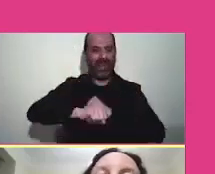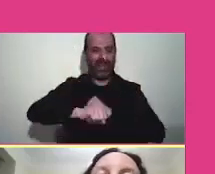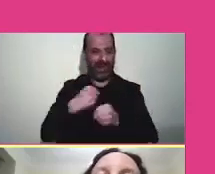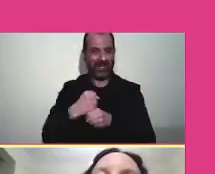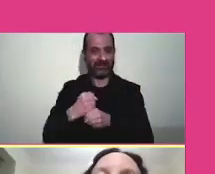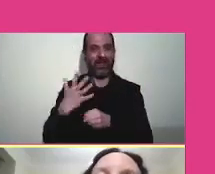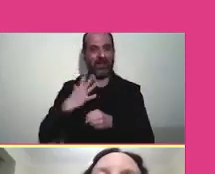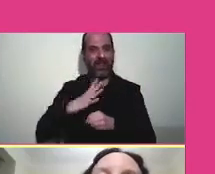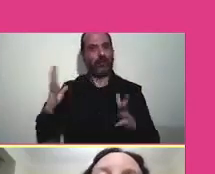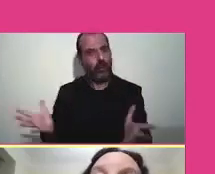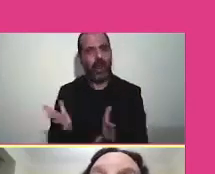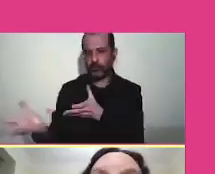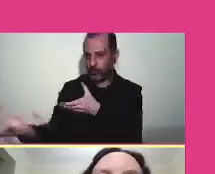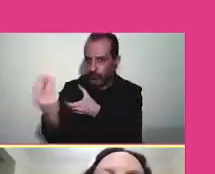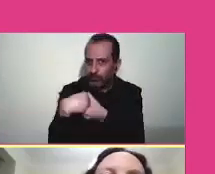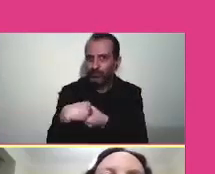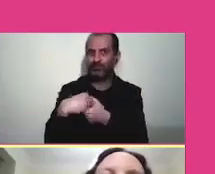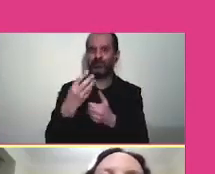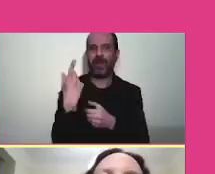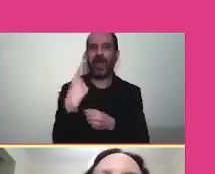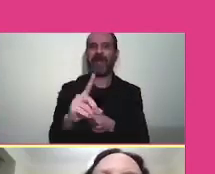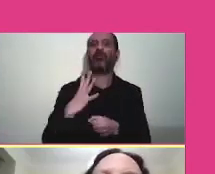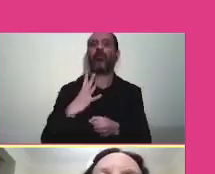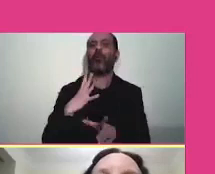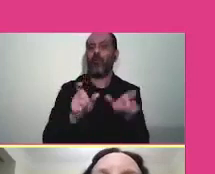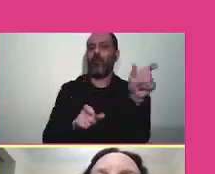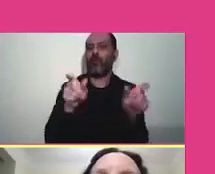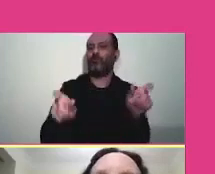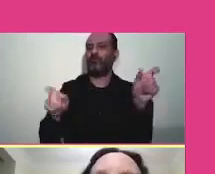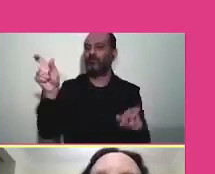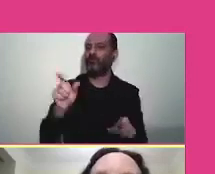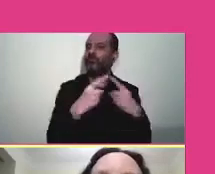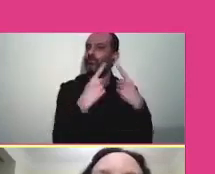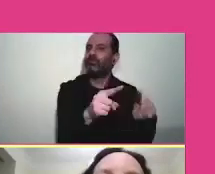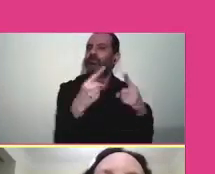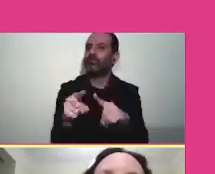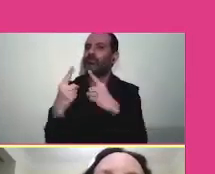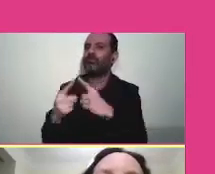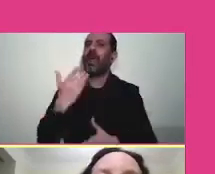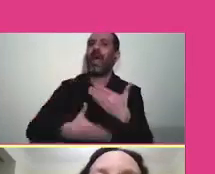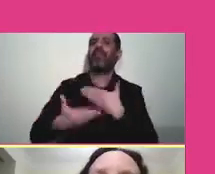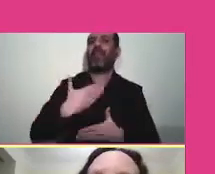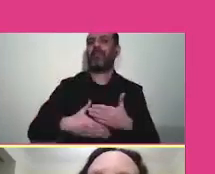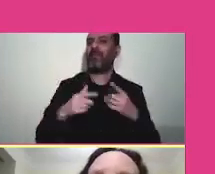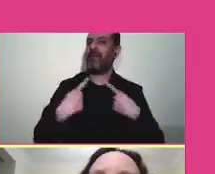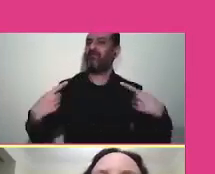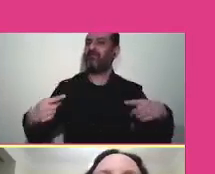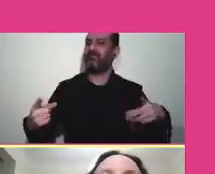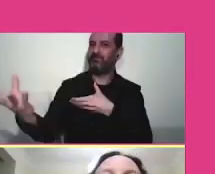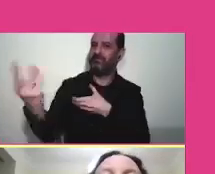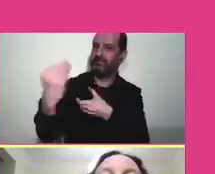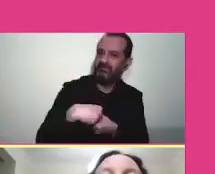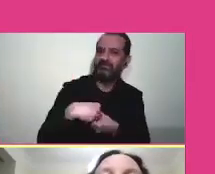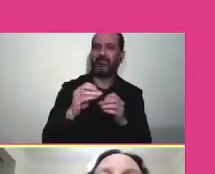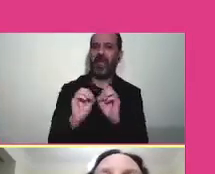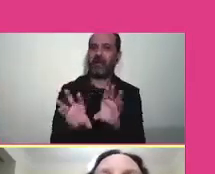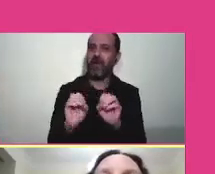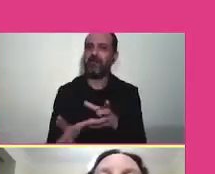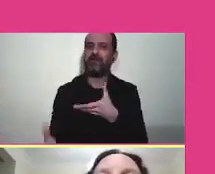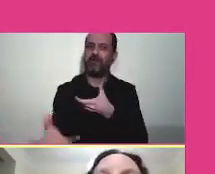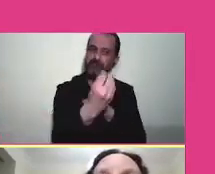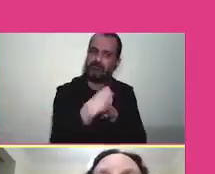άνθρωποι, ξεχωριστοί άνθρωποι με αναπηρία στις δράσεις, τις εκπαιδευτικές και τις ενημερωτικές μας.